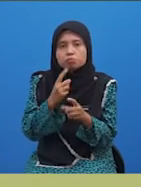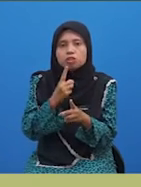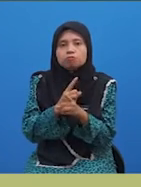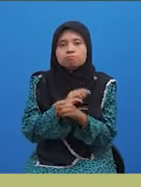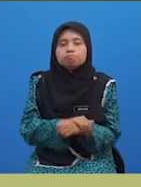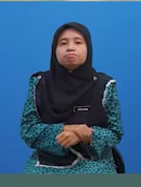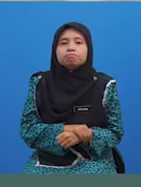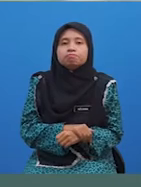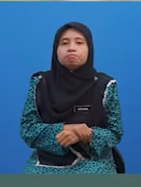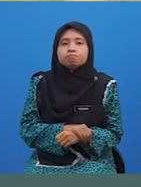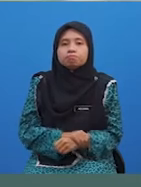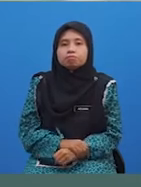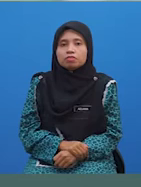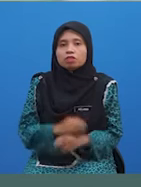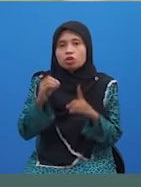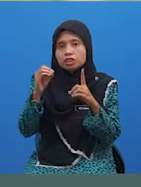yakin.